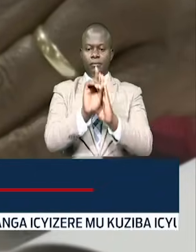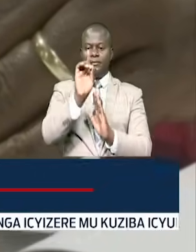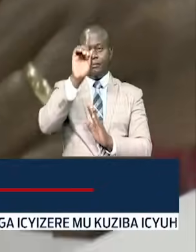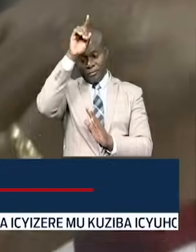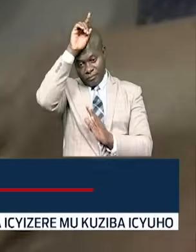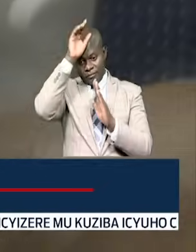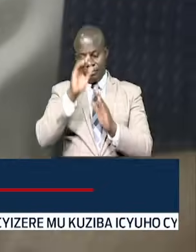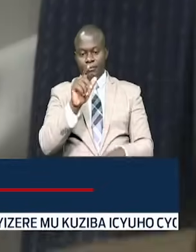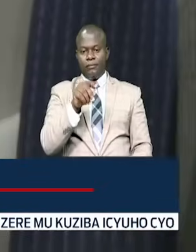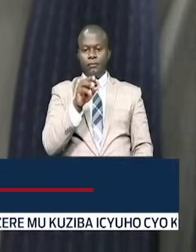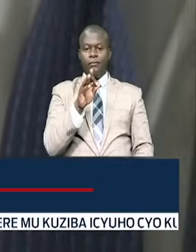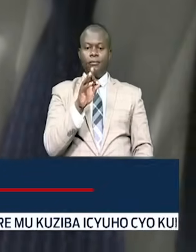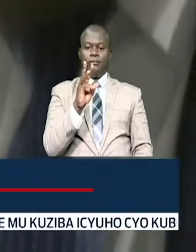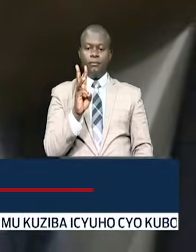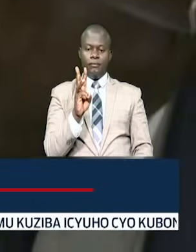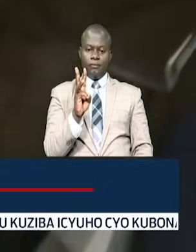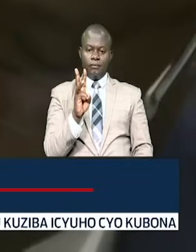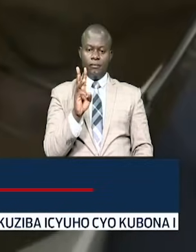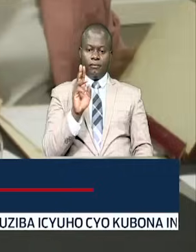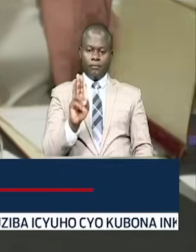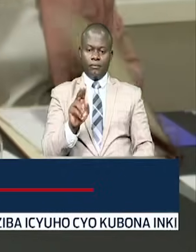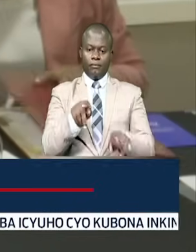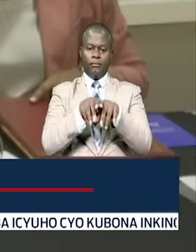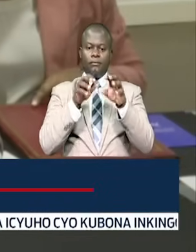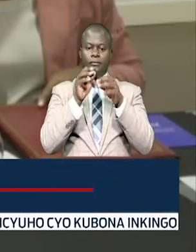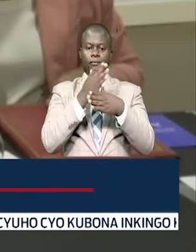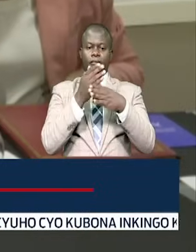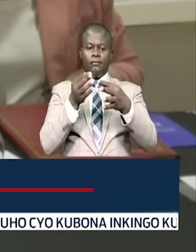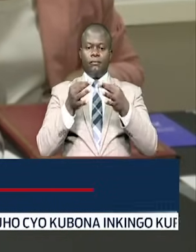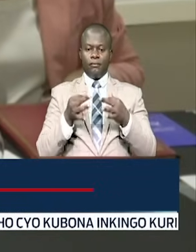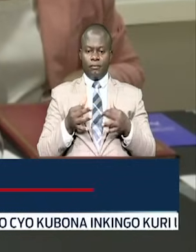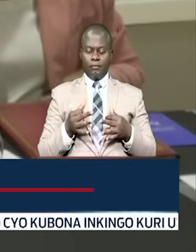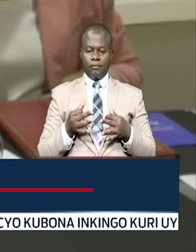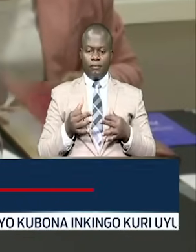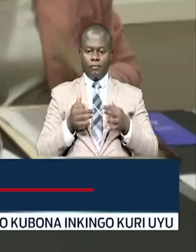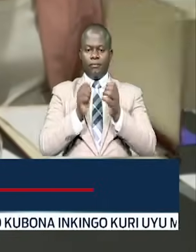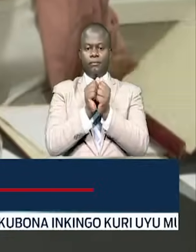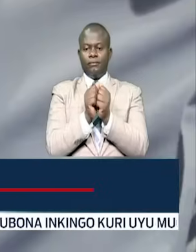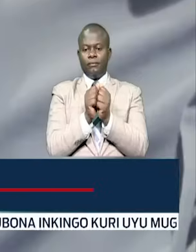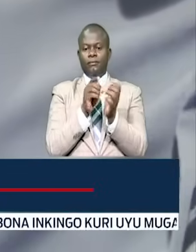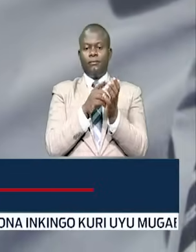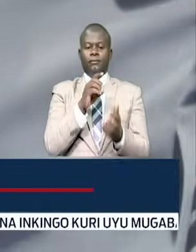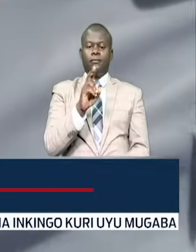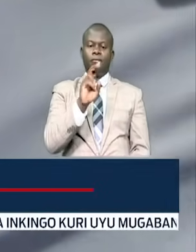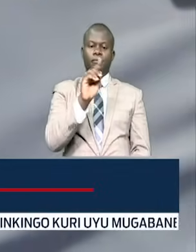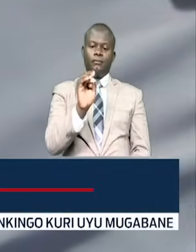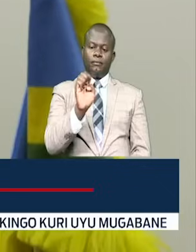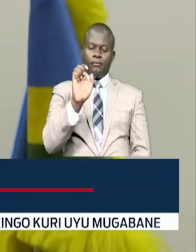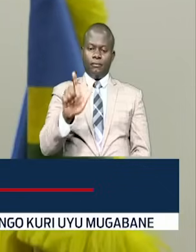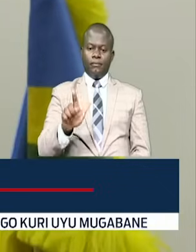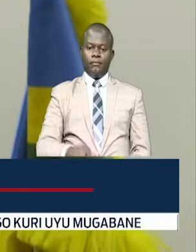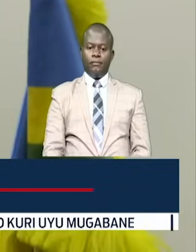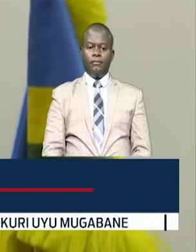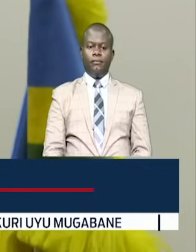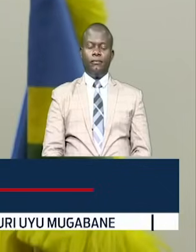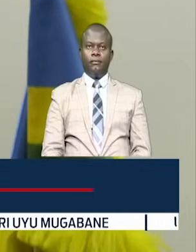y'Abadage KFW nkuko bisobanurwa na Minisitiri w'imari n'igenamigambi Dr. Uziel Ndagijimana.